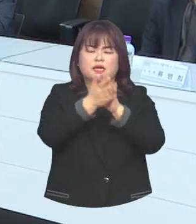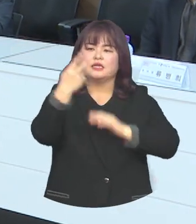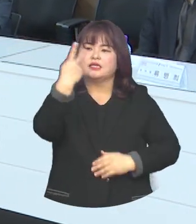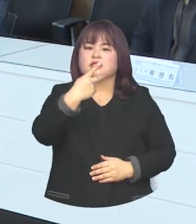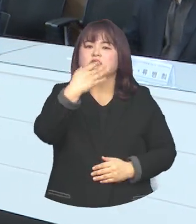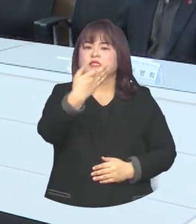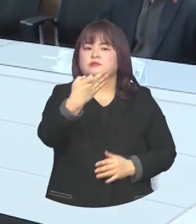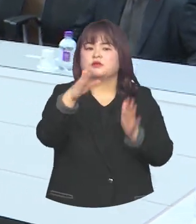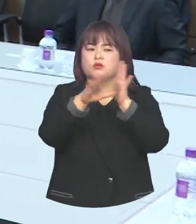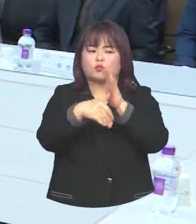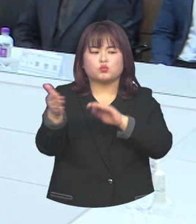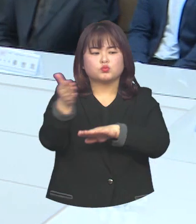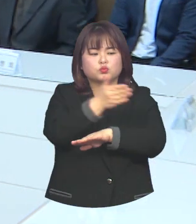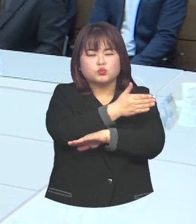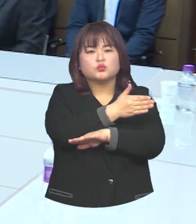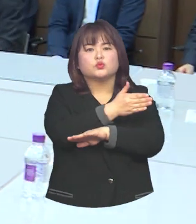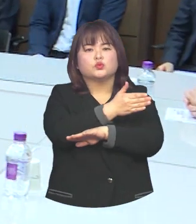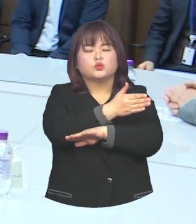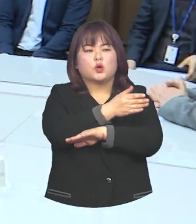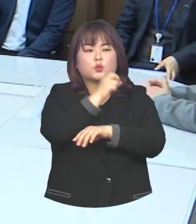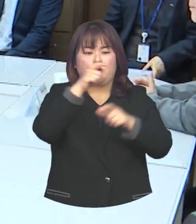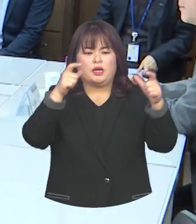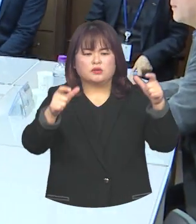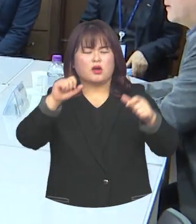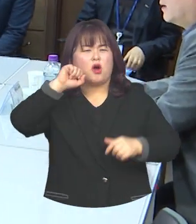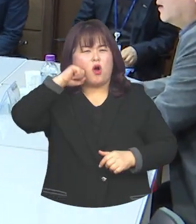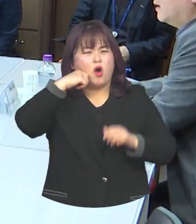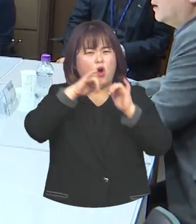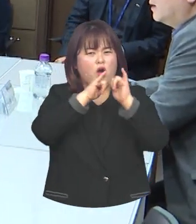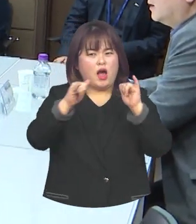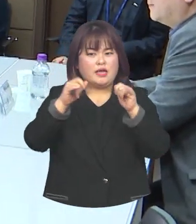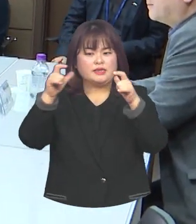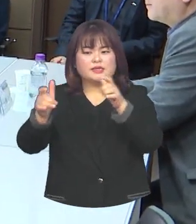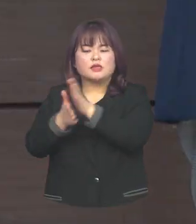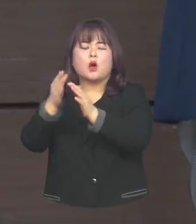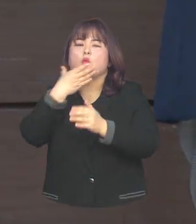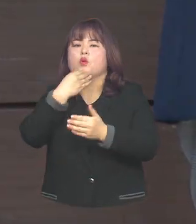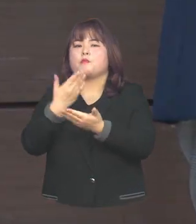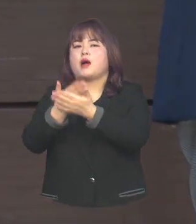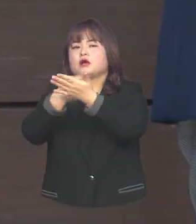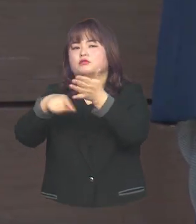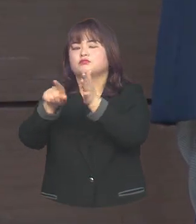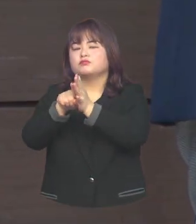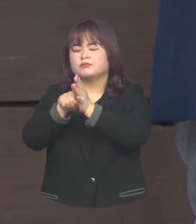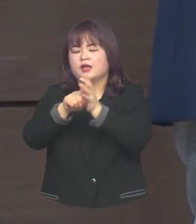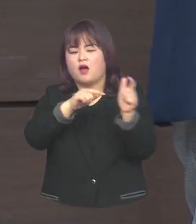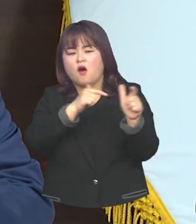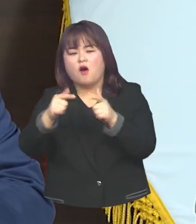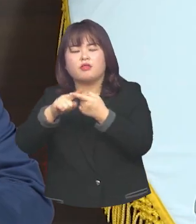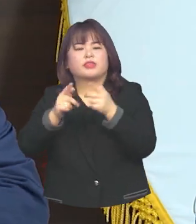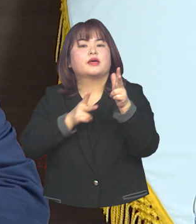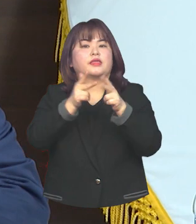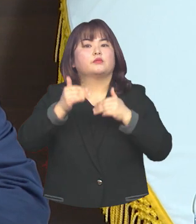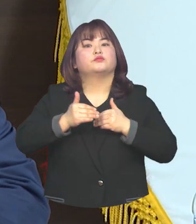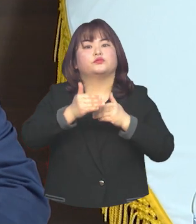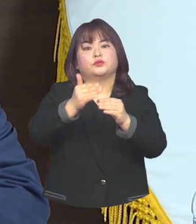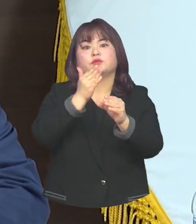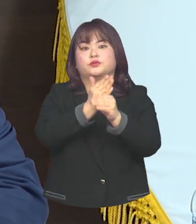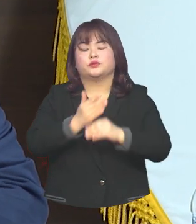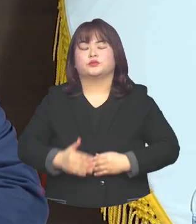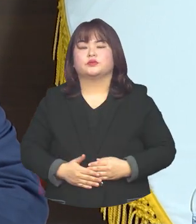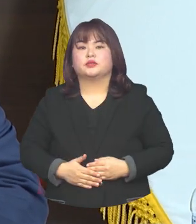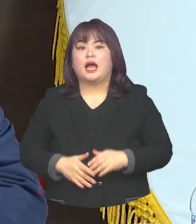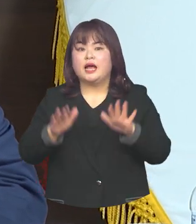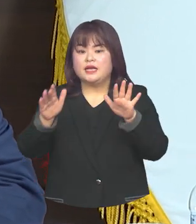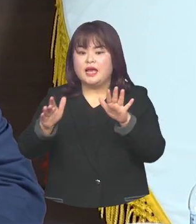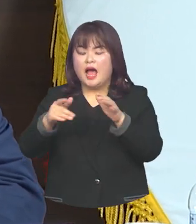지난 2014년부터 이 협약을 맺어 관내 소외계층과 지역 주민들의 복지 향상을 위해 다양한 사업을